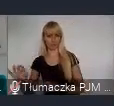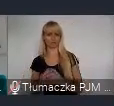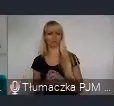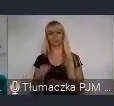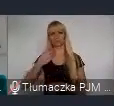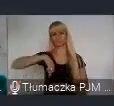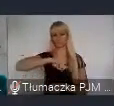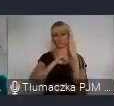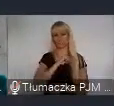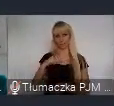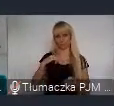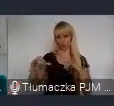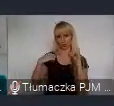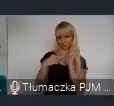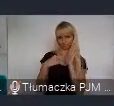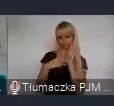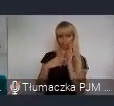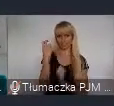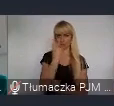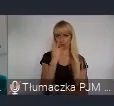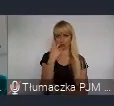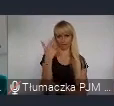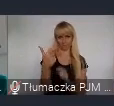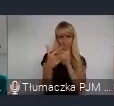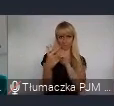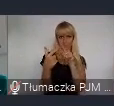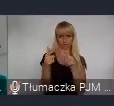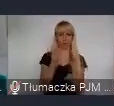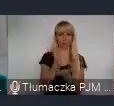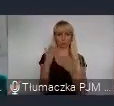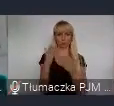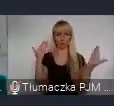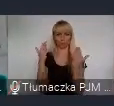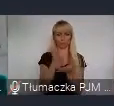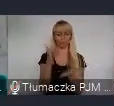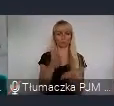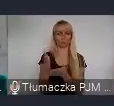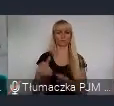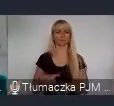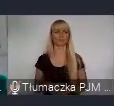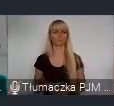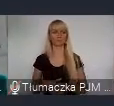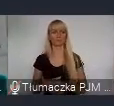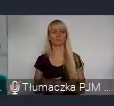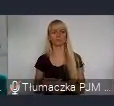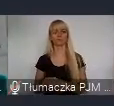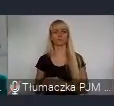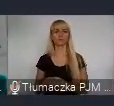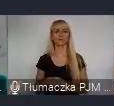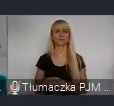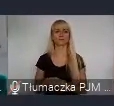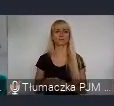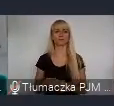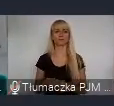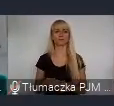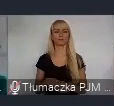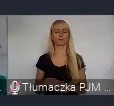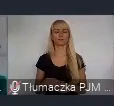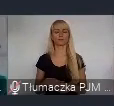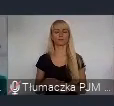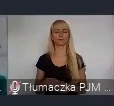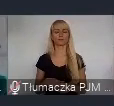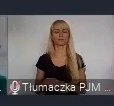I tutaj inwestycje wodno-kanalizacyjne są wyłącznie realizowane w części grantowej. I jest to jeden